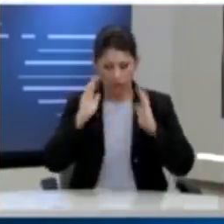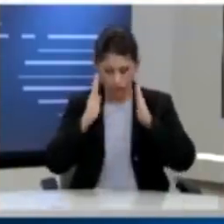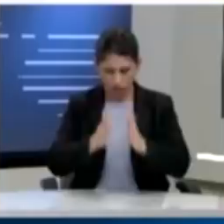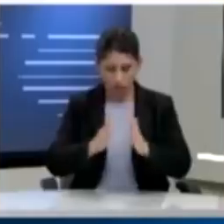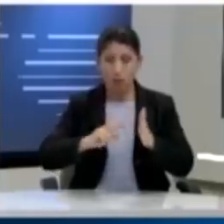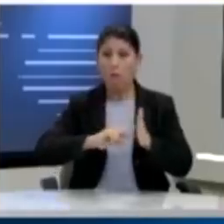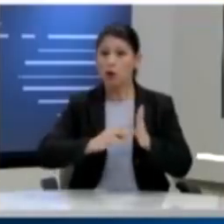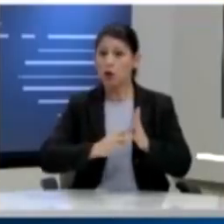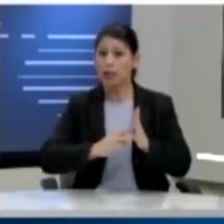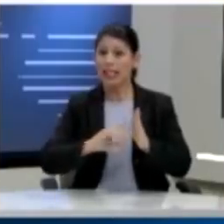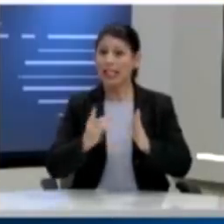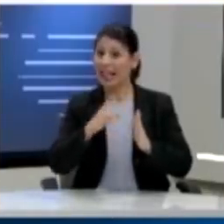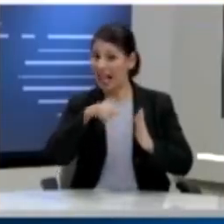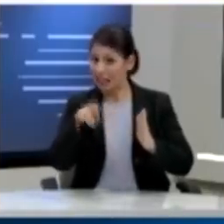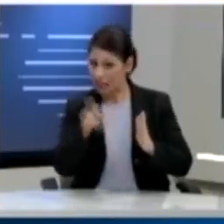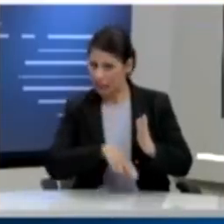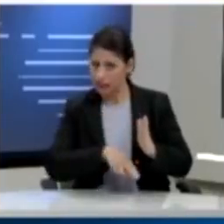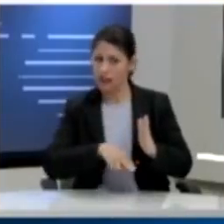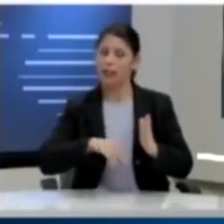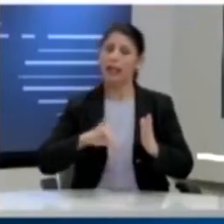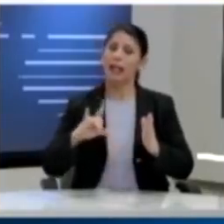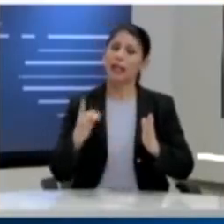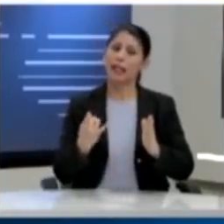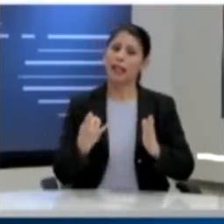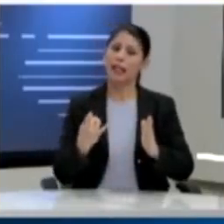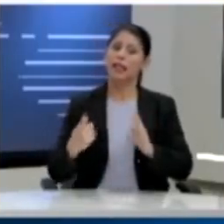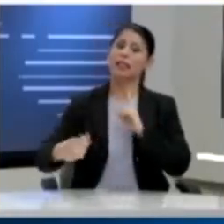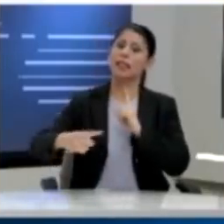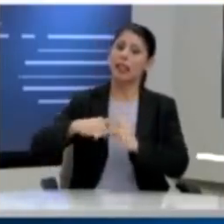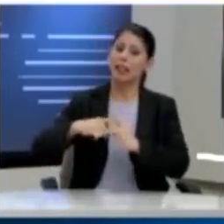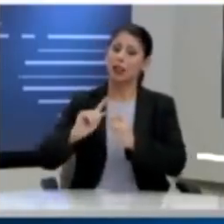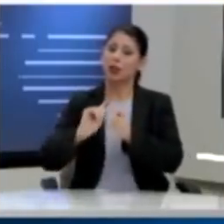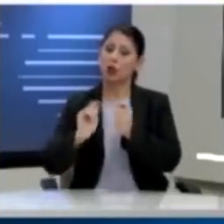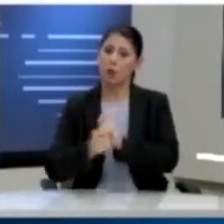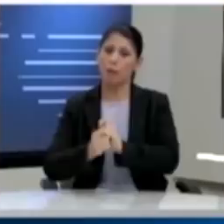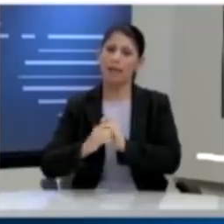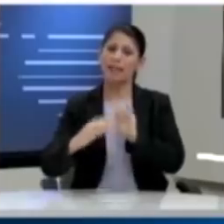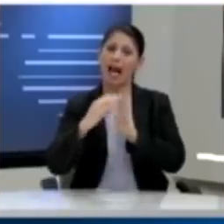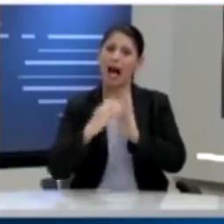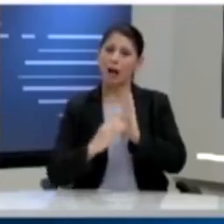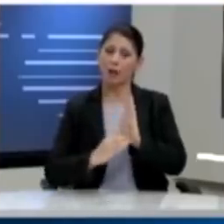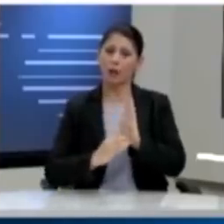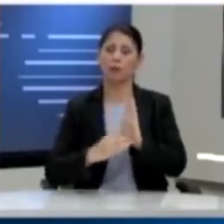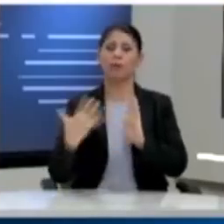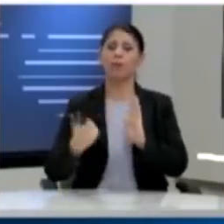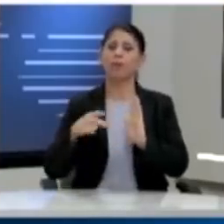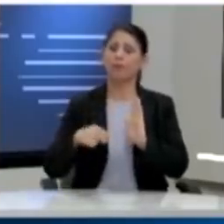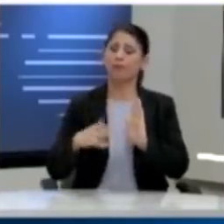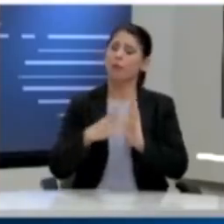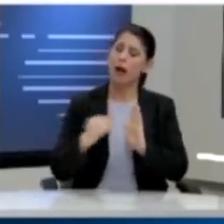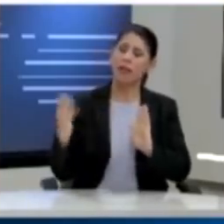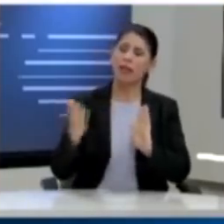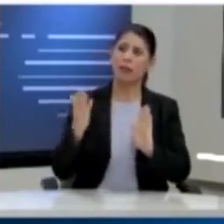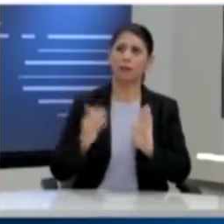μας είτε στην κατάργηση, είτε στην θετική τροποποίηση άρθρων που αφορούσαν